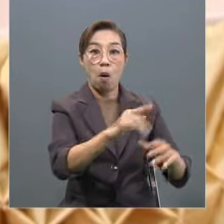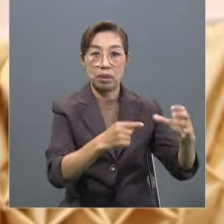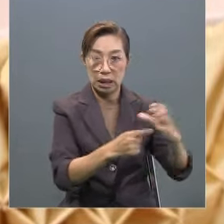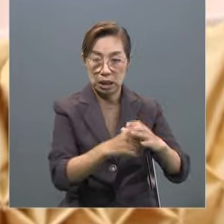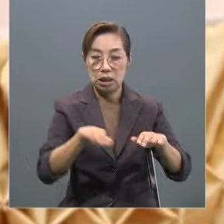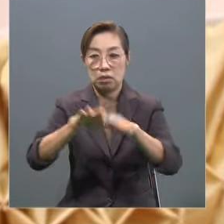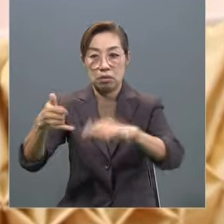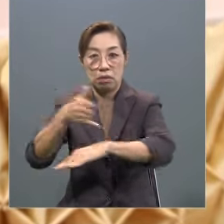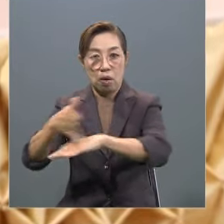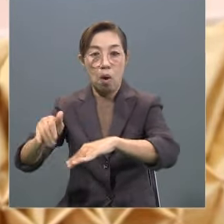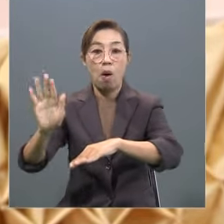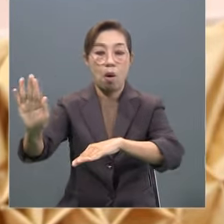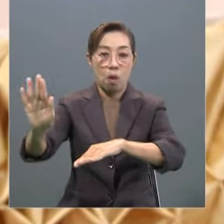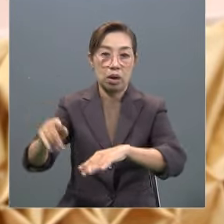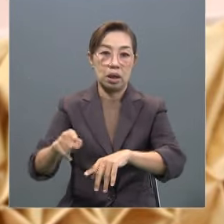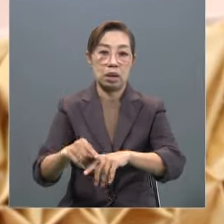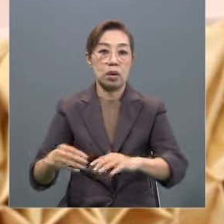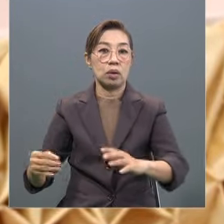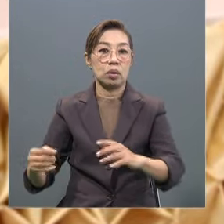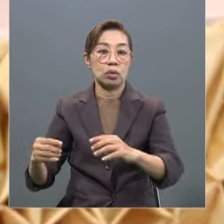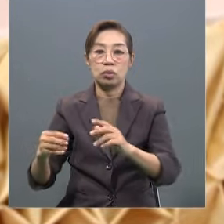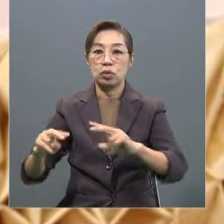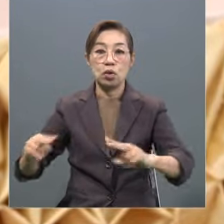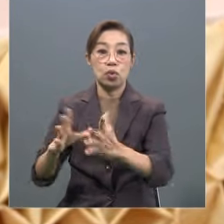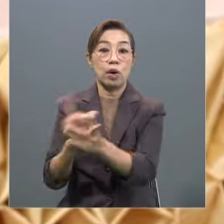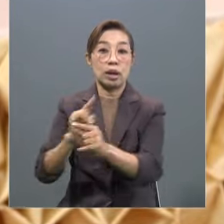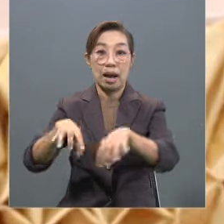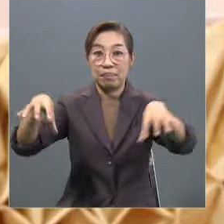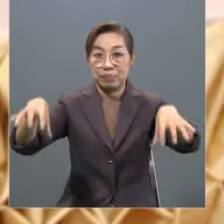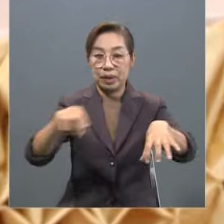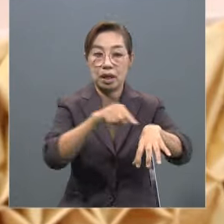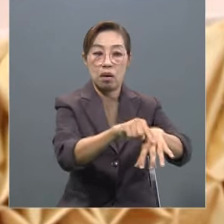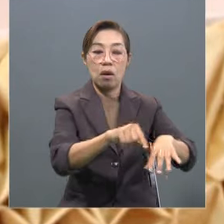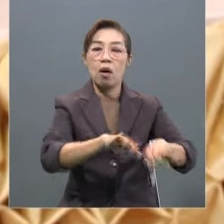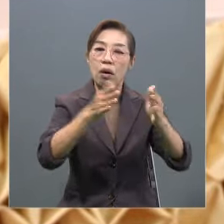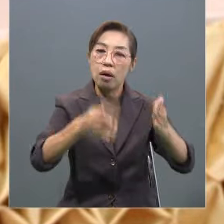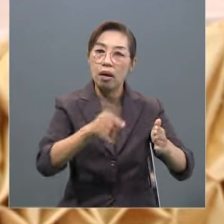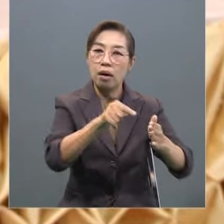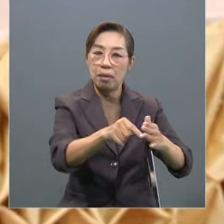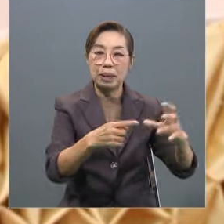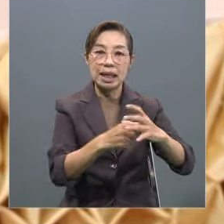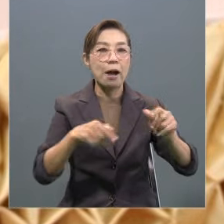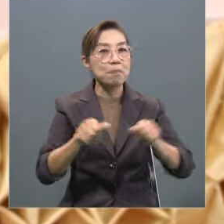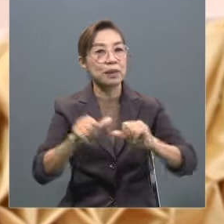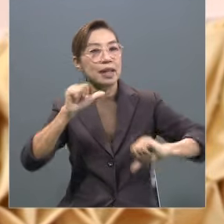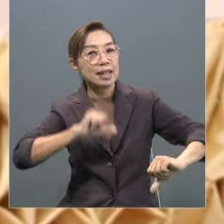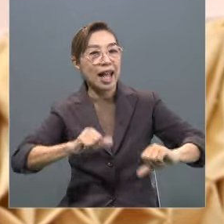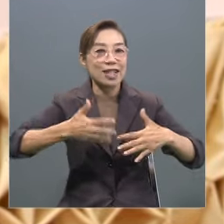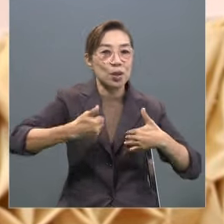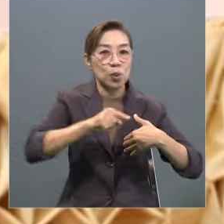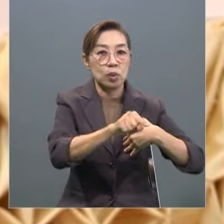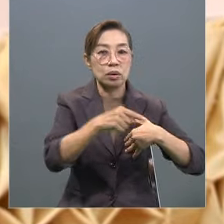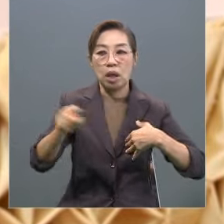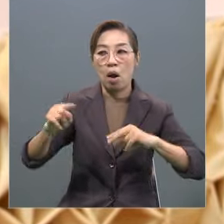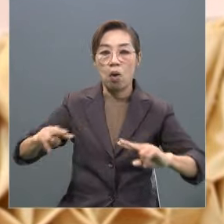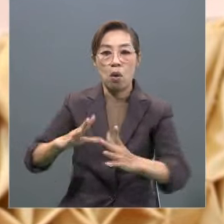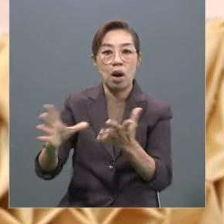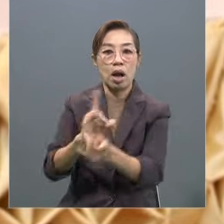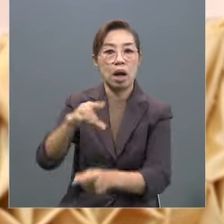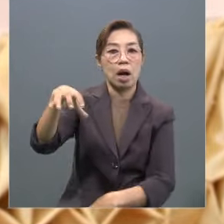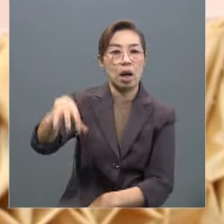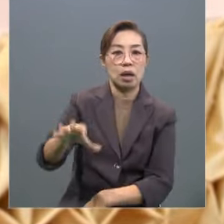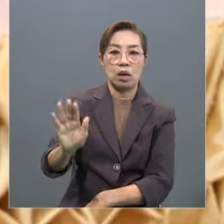เป็นเรื่องของความสนุกสนานส่วนเวทีของกระทรวงวัฒนธรรมเนี่ยนะครับวันที่18 19เนี่ยเขาก็จะมีการ